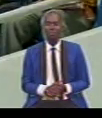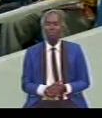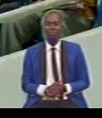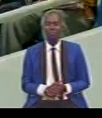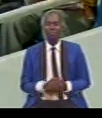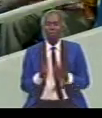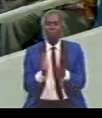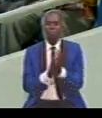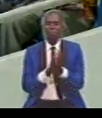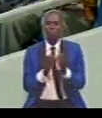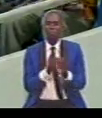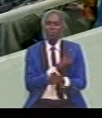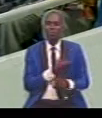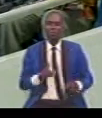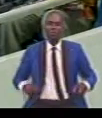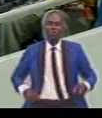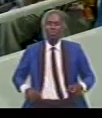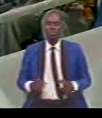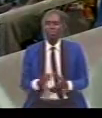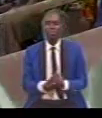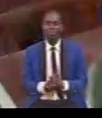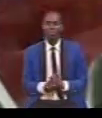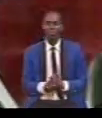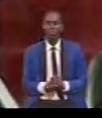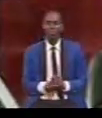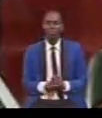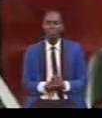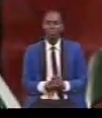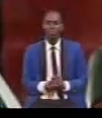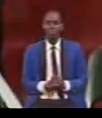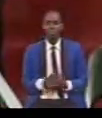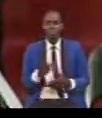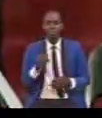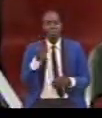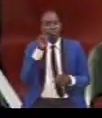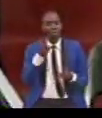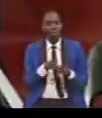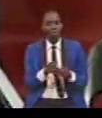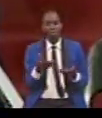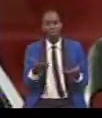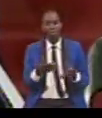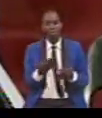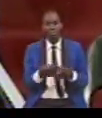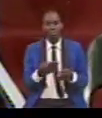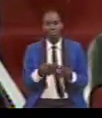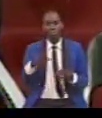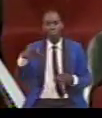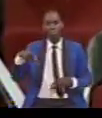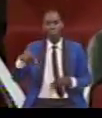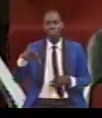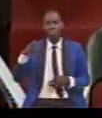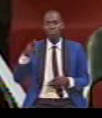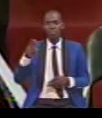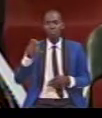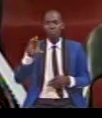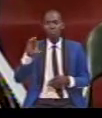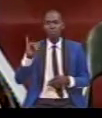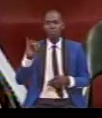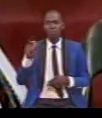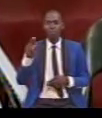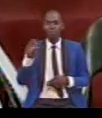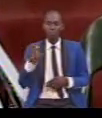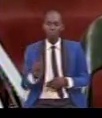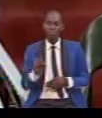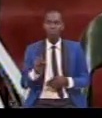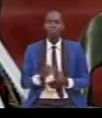Praise the Lord. The sister here, she is known as Precious Hamudutiri, coming